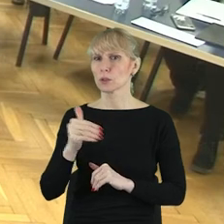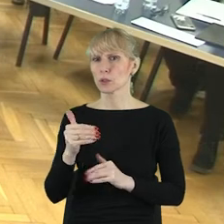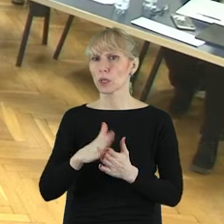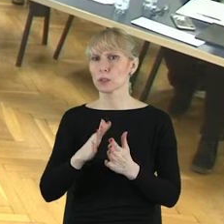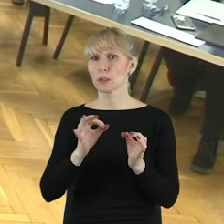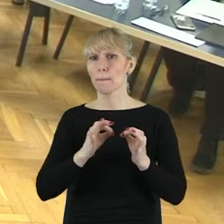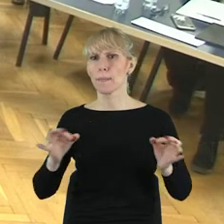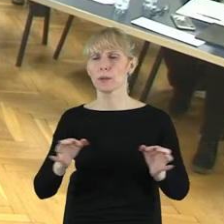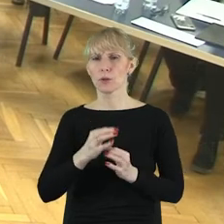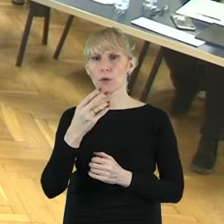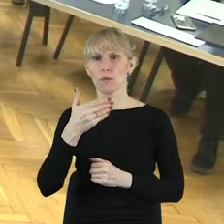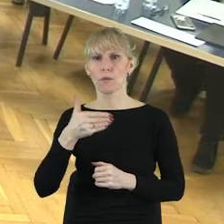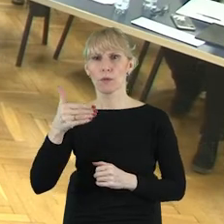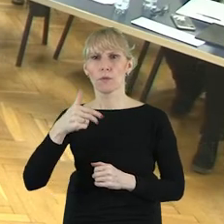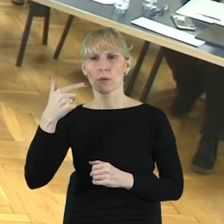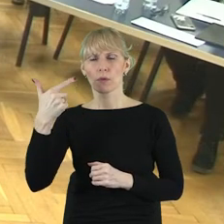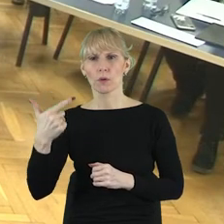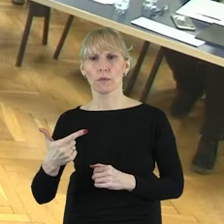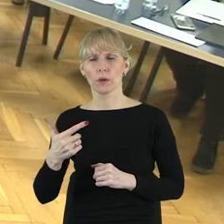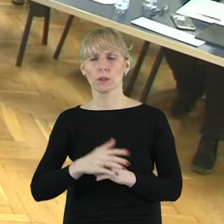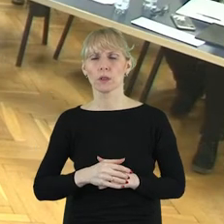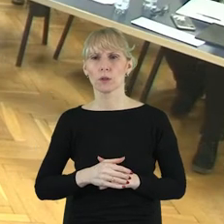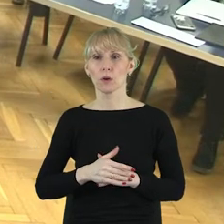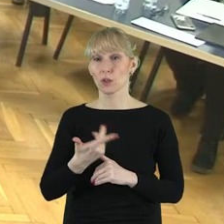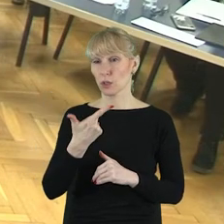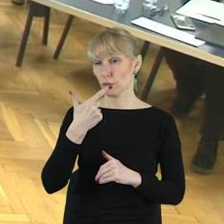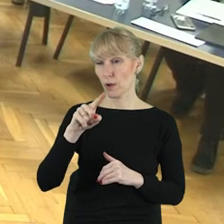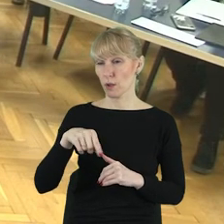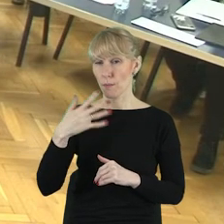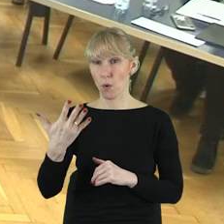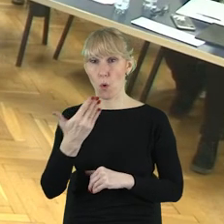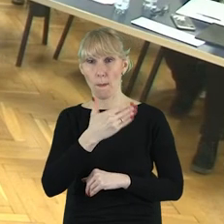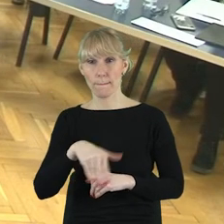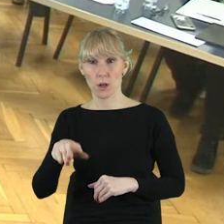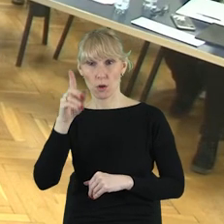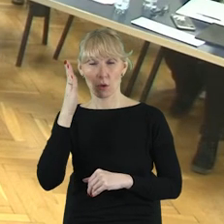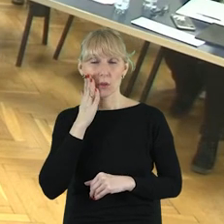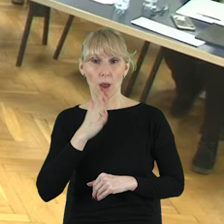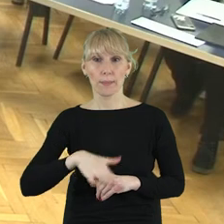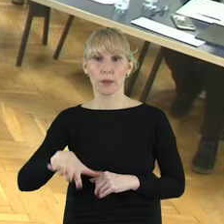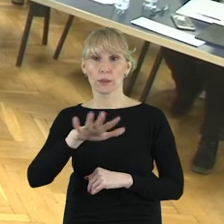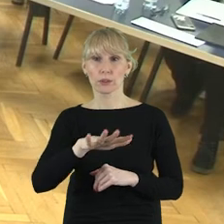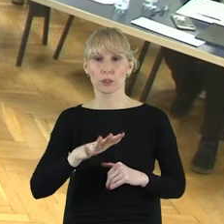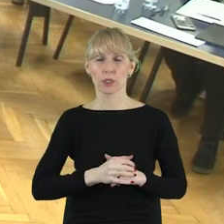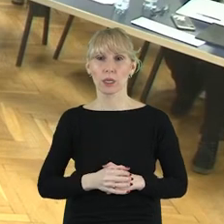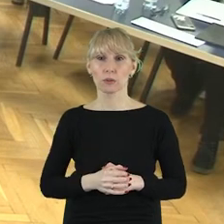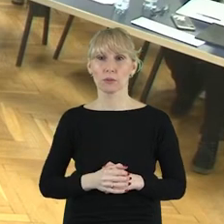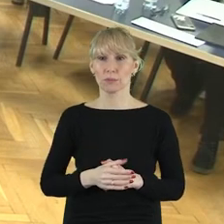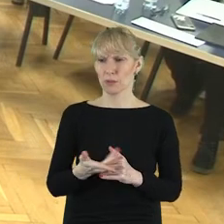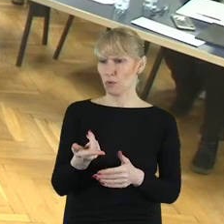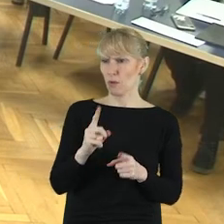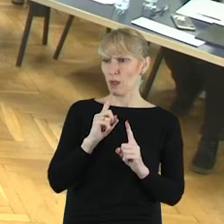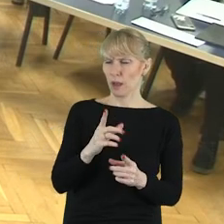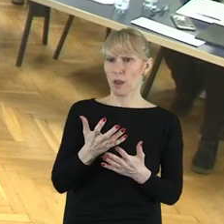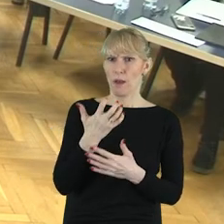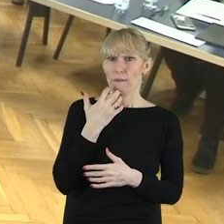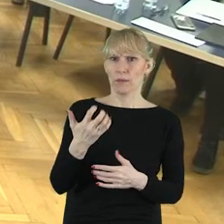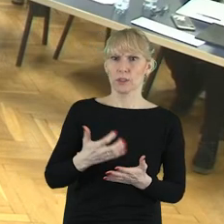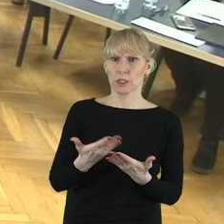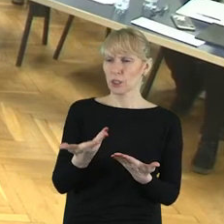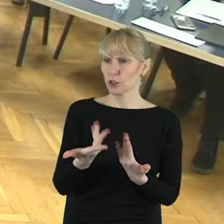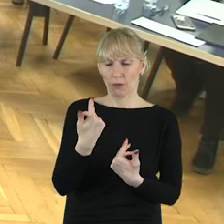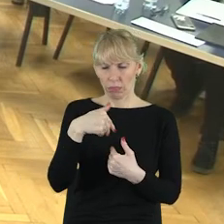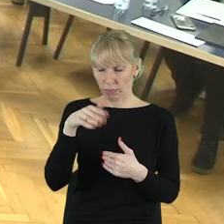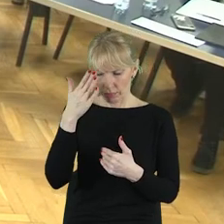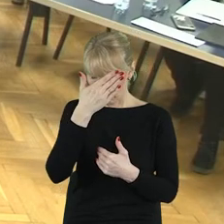km kwadratowych i prawie 2,5 miliona mieszkańców. Panie Marszałku, w jaki sposób ci ludzie, którzy teraz się nie znali, którzy nie